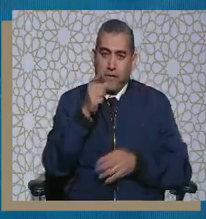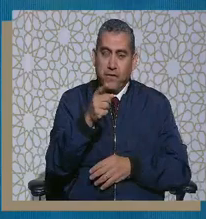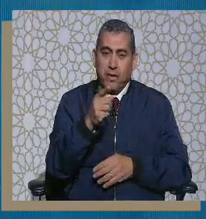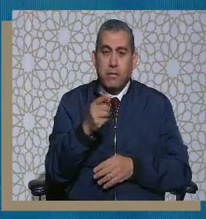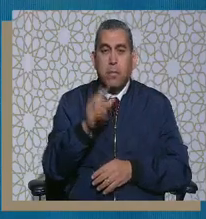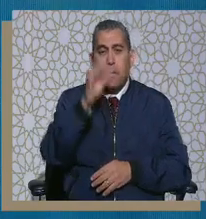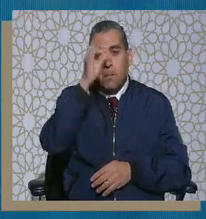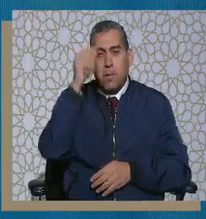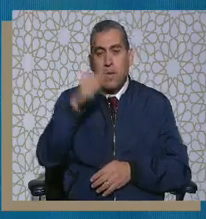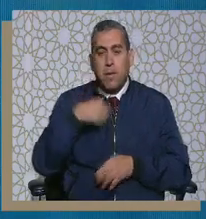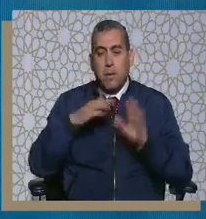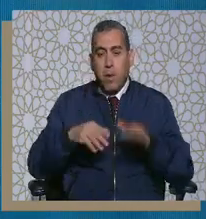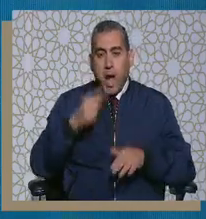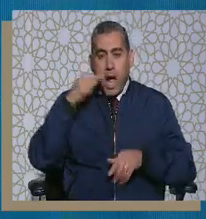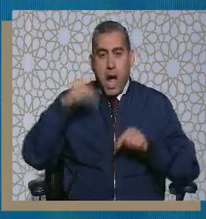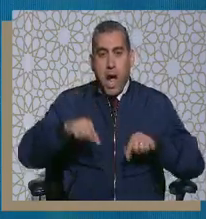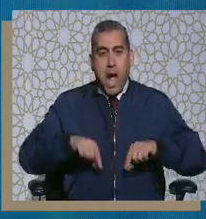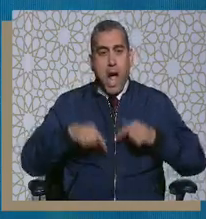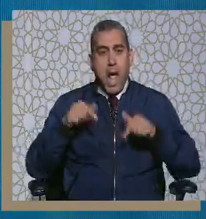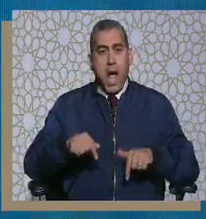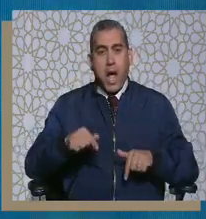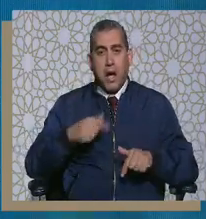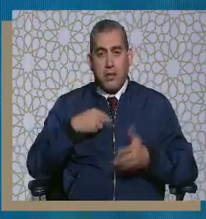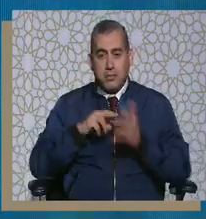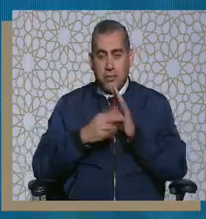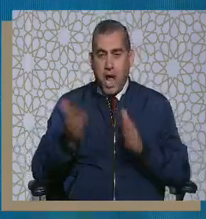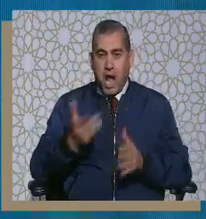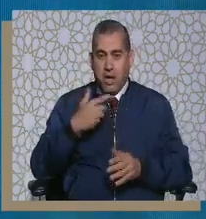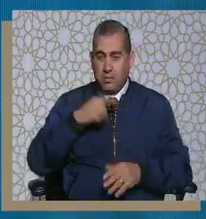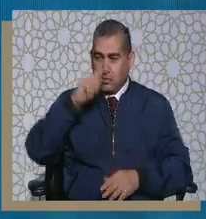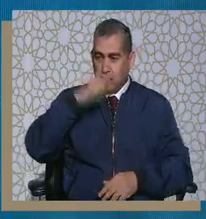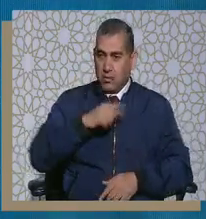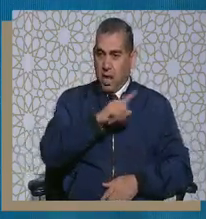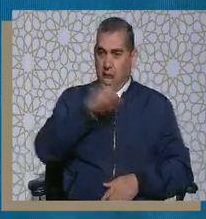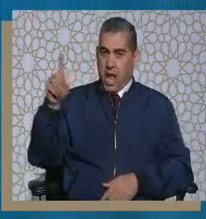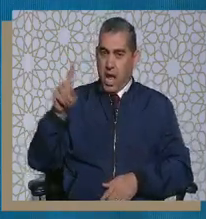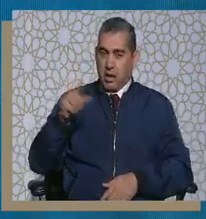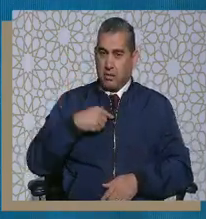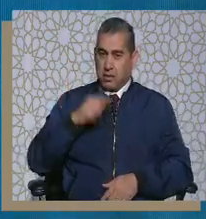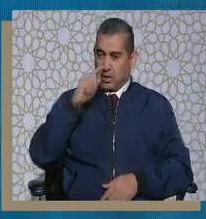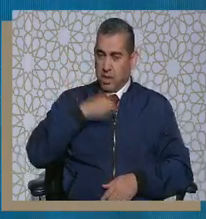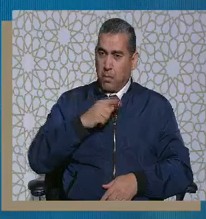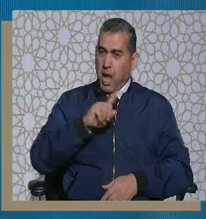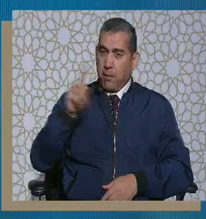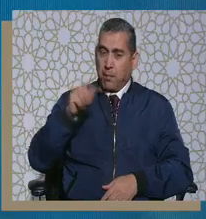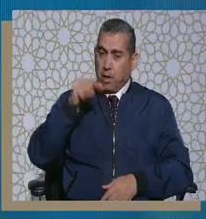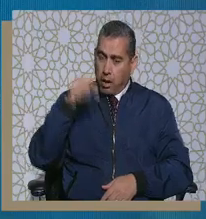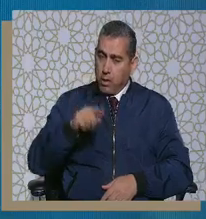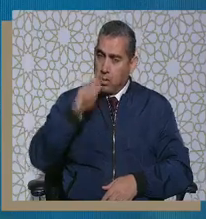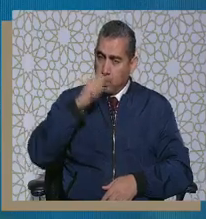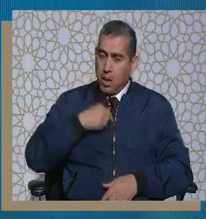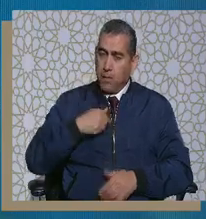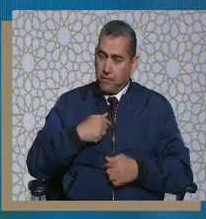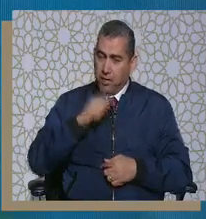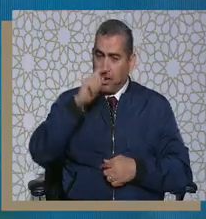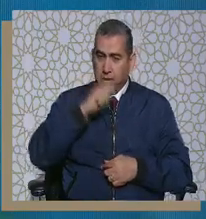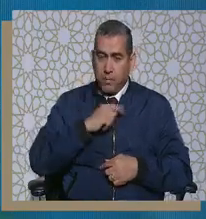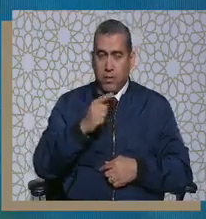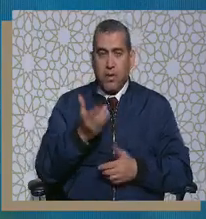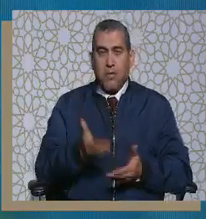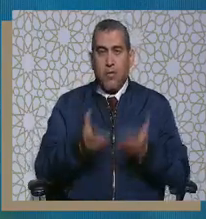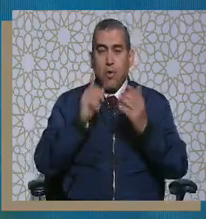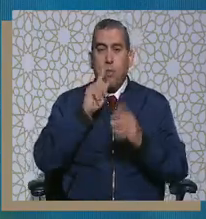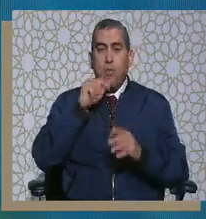احنا موجودين في الحياه ان انا ما حدش يقدر يظلمني؟ لا، ما ممكن يظلم بأبي أنت وأمي